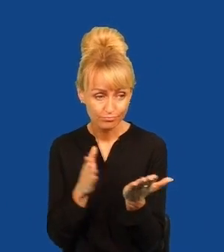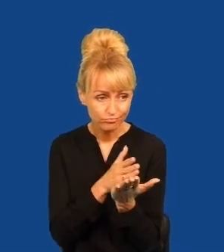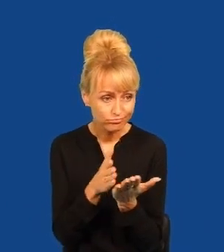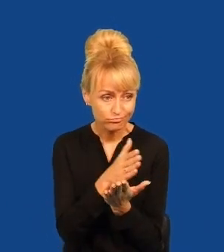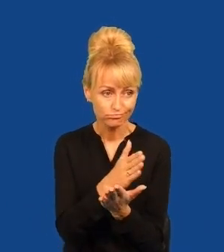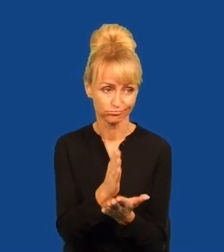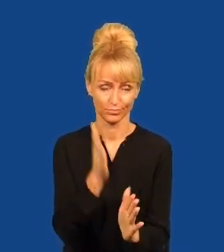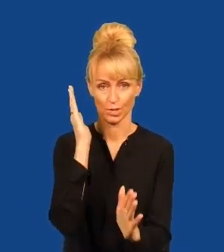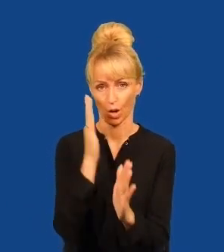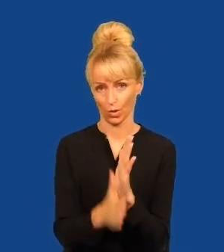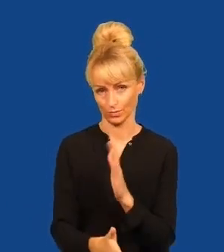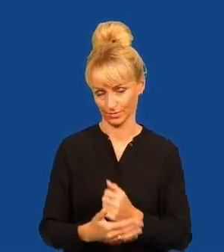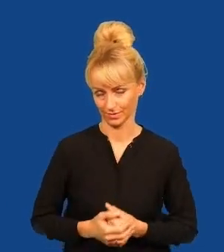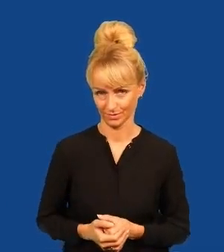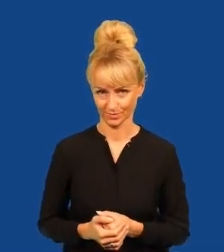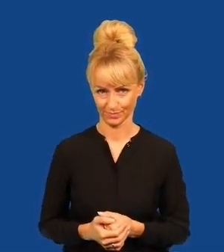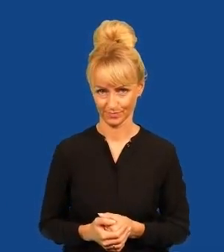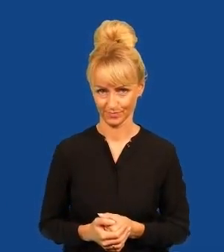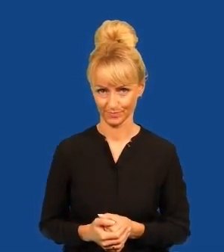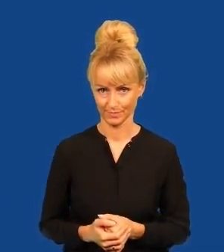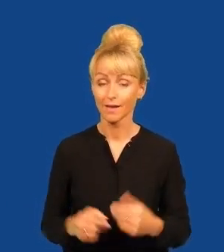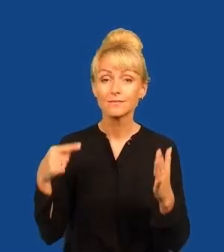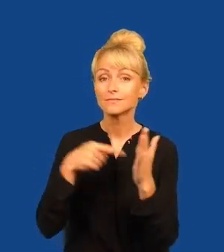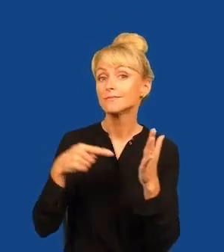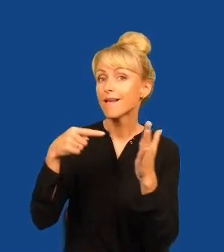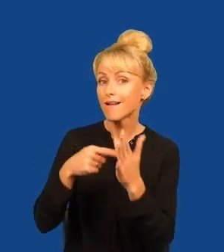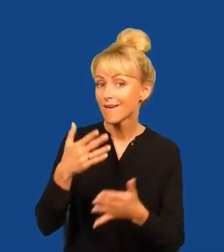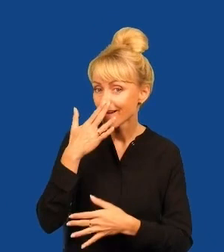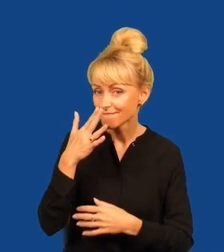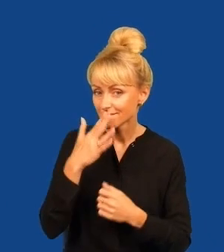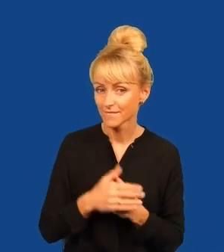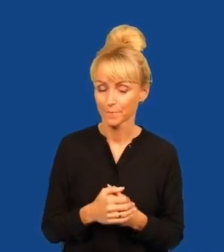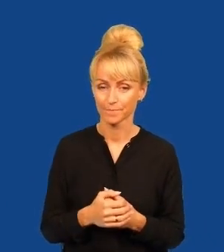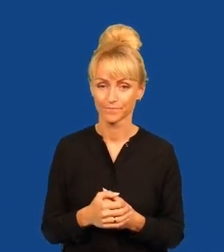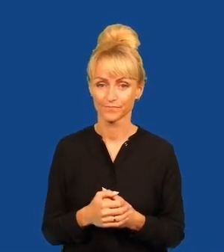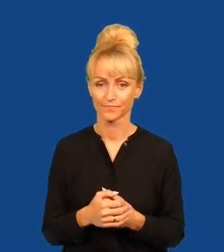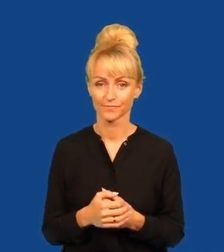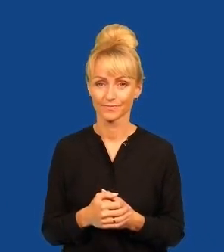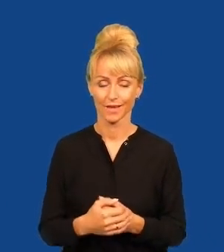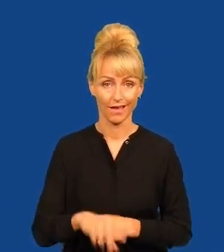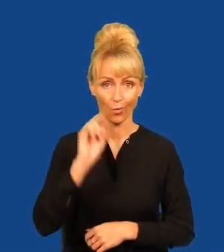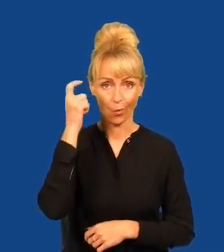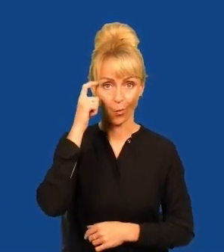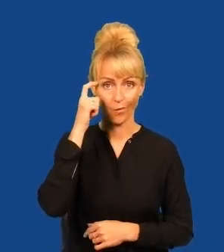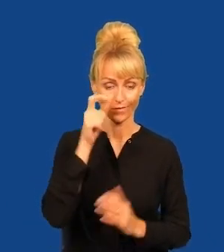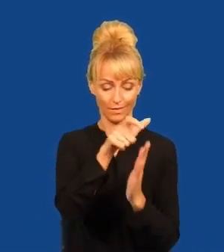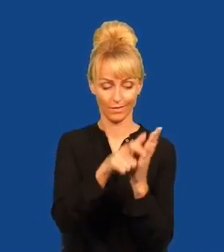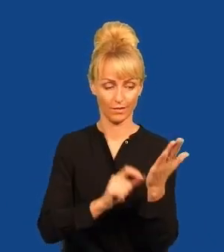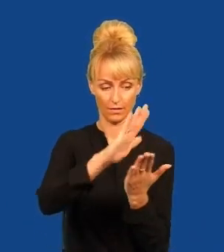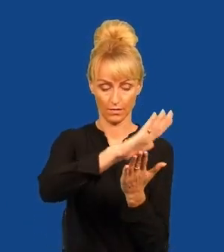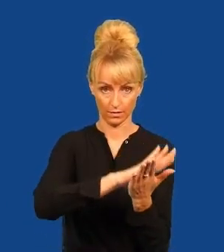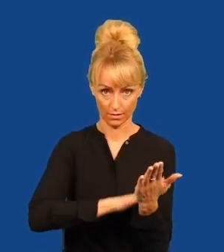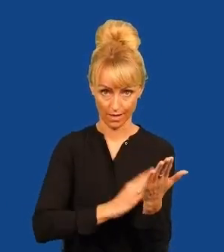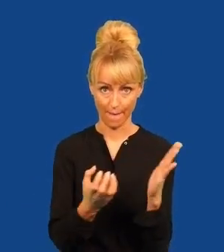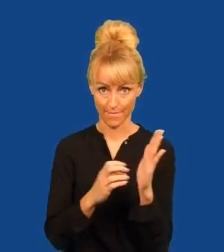ładnymi widokami. Cele. Personalizowany dashboard. Wchodzimy i od razu chcemy